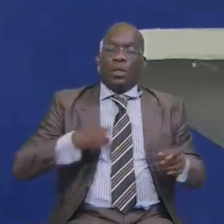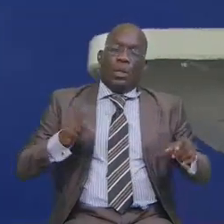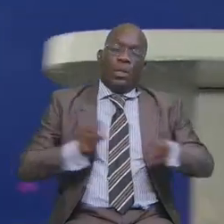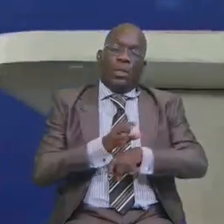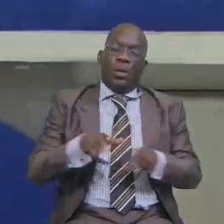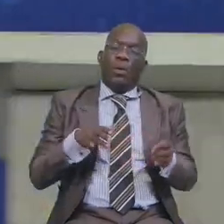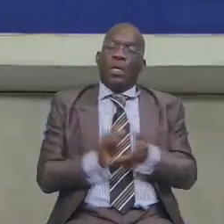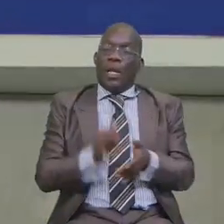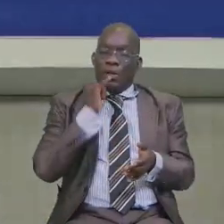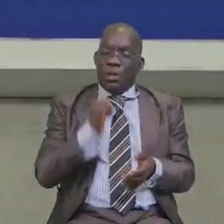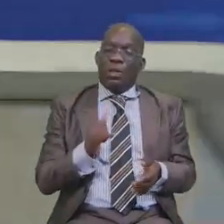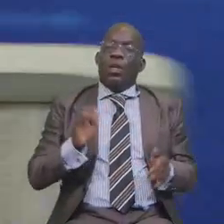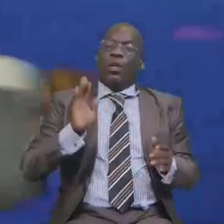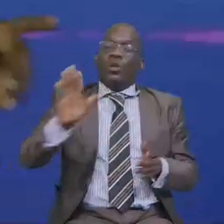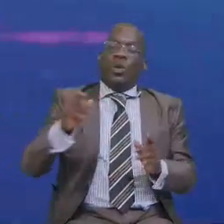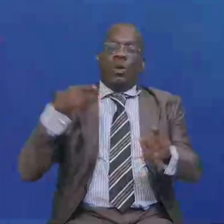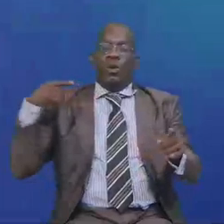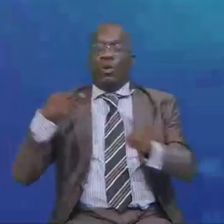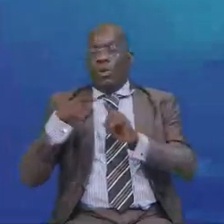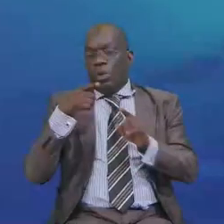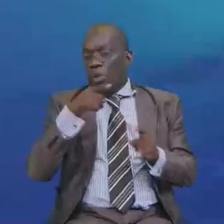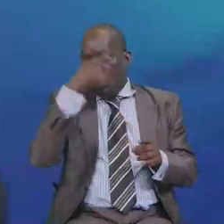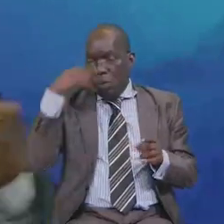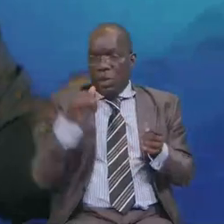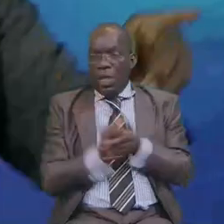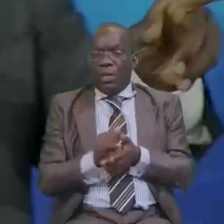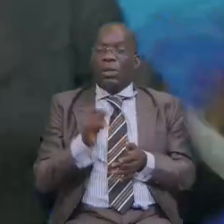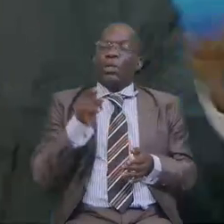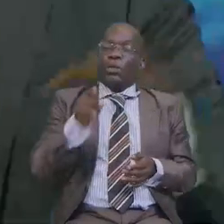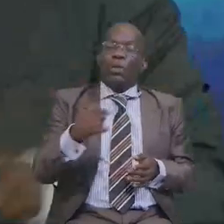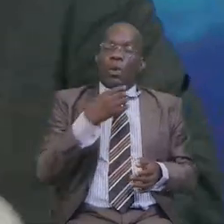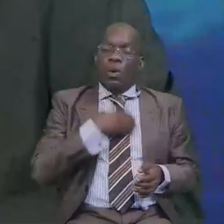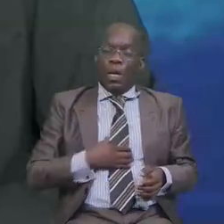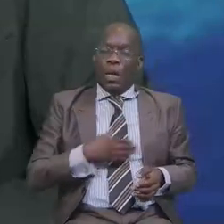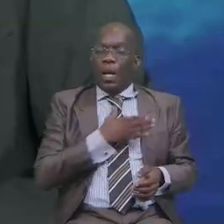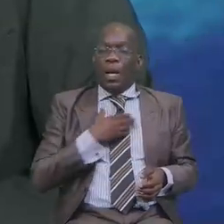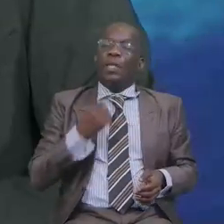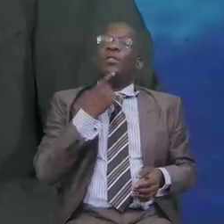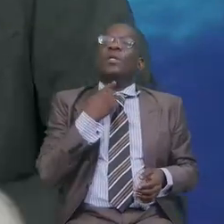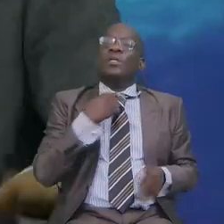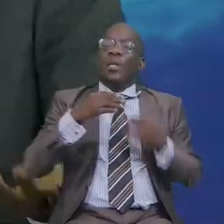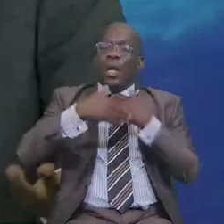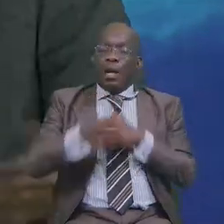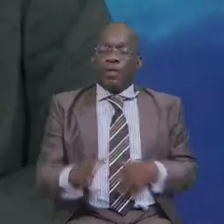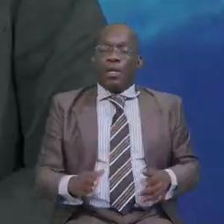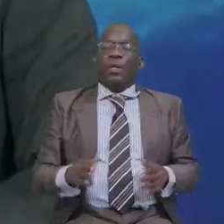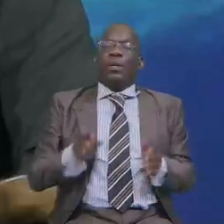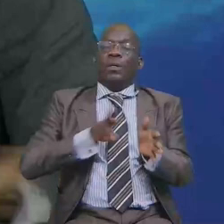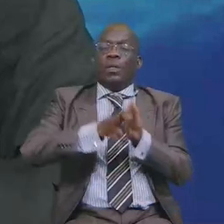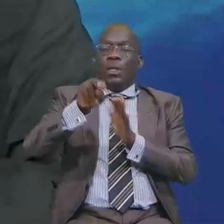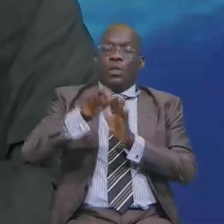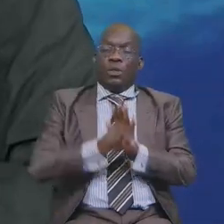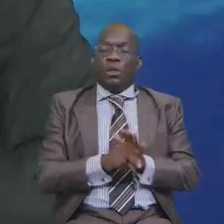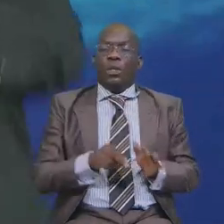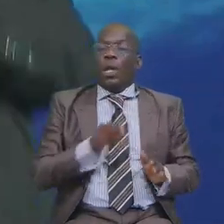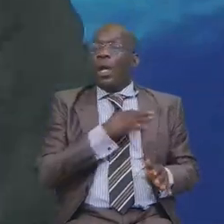priorité. Pour cela donc, vous avez faim et soif de la justice. Et idée,